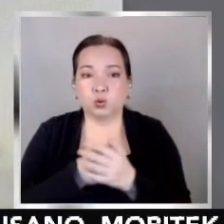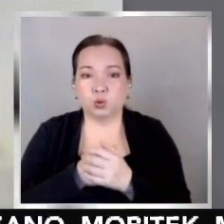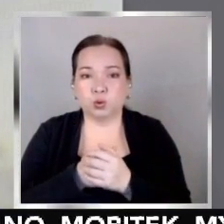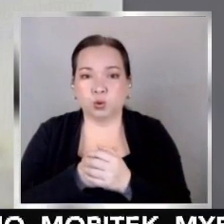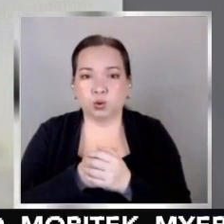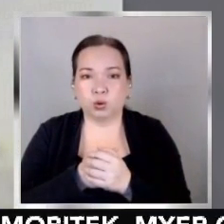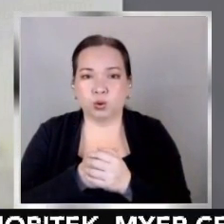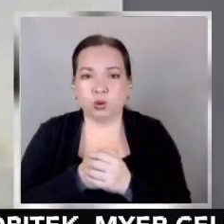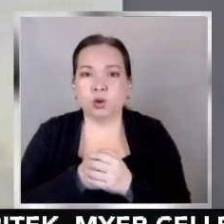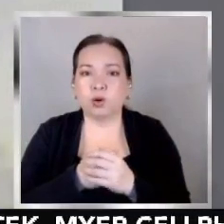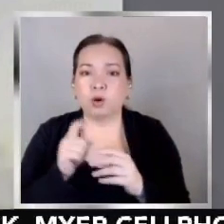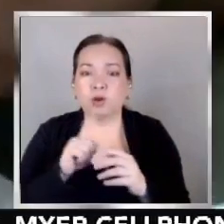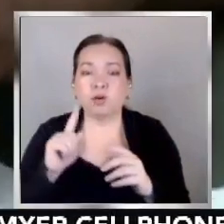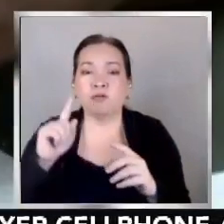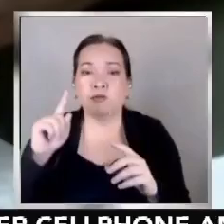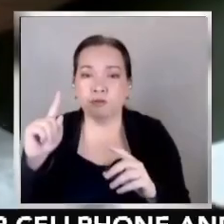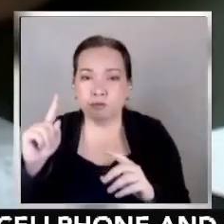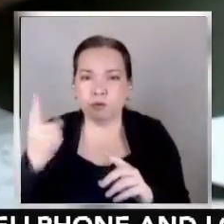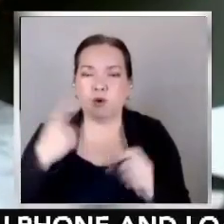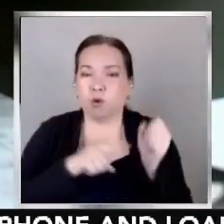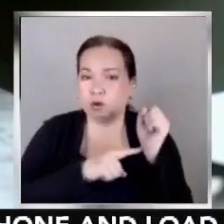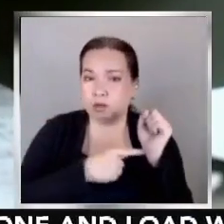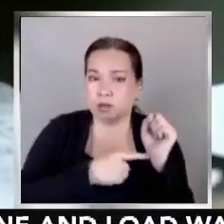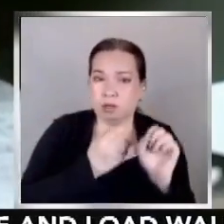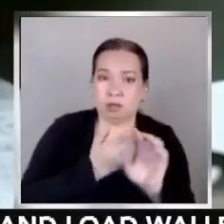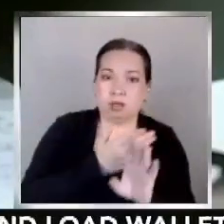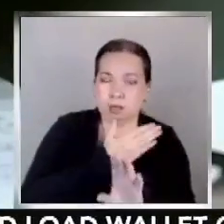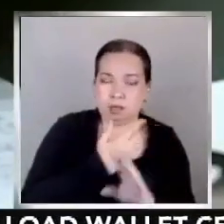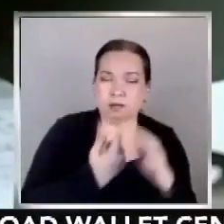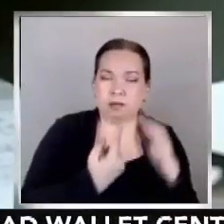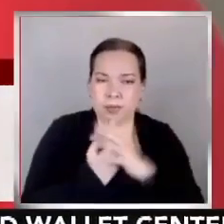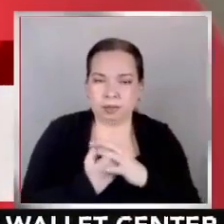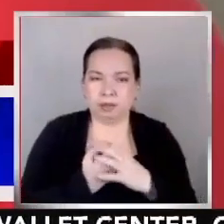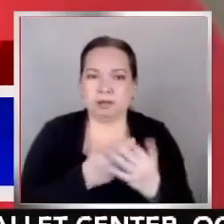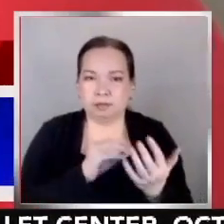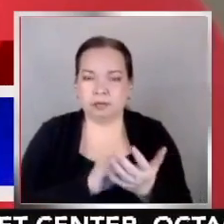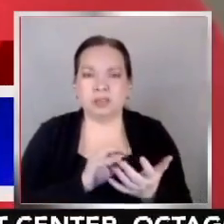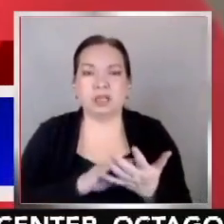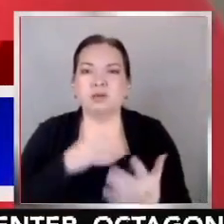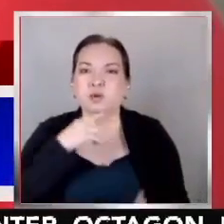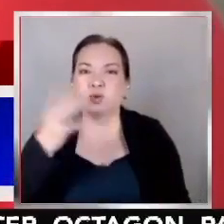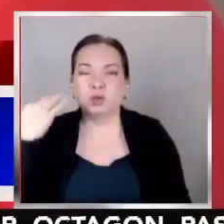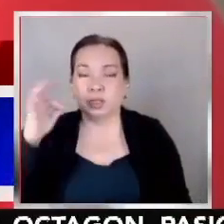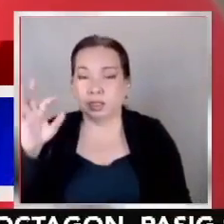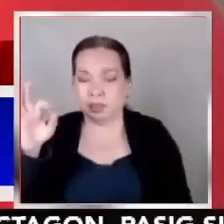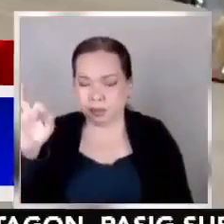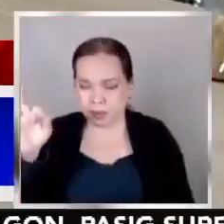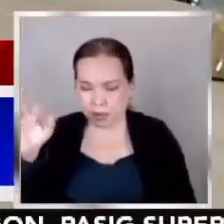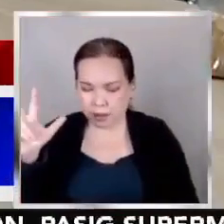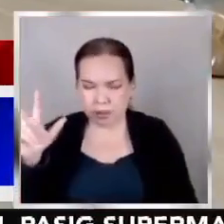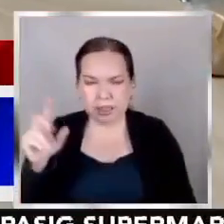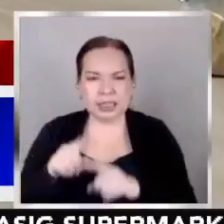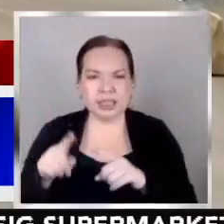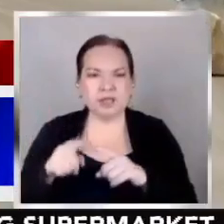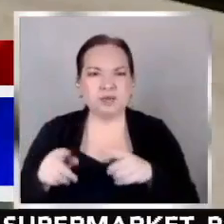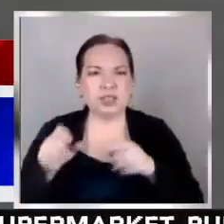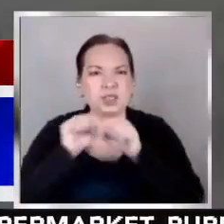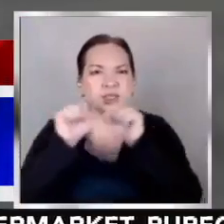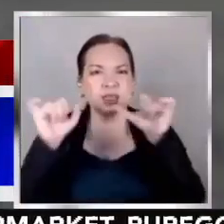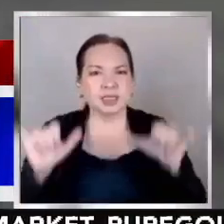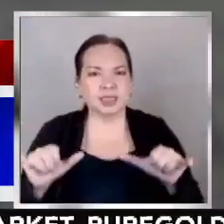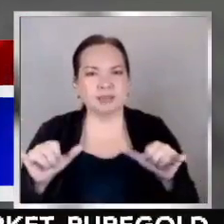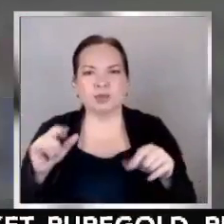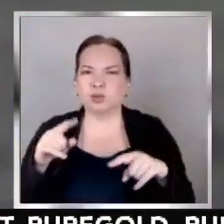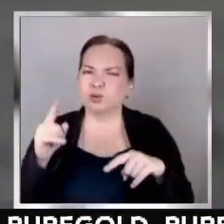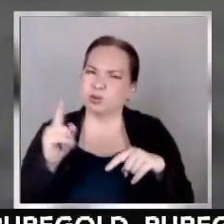yung naunang rehistrong record. Iba pa raw ang sistema noong 1993, kaya hindi agad ma-check kung may iba pa siyang record.